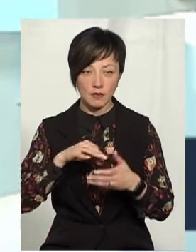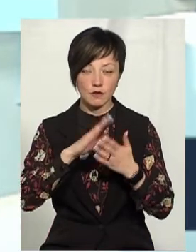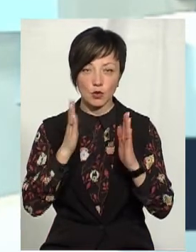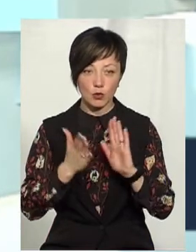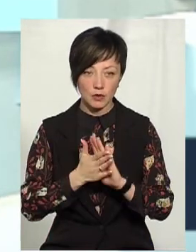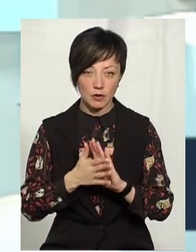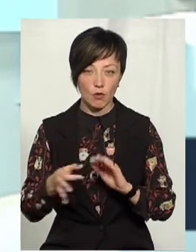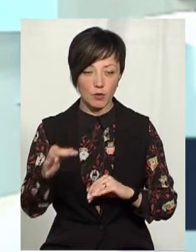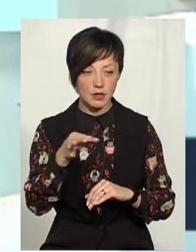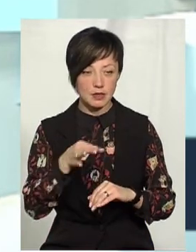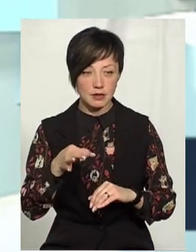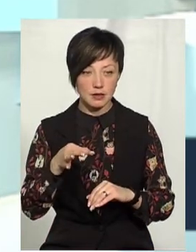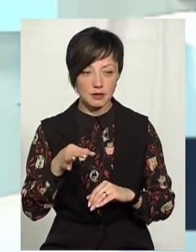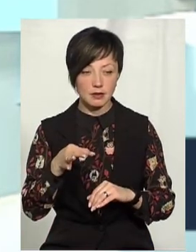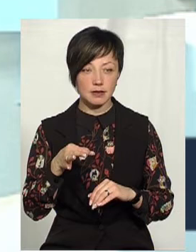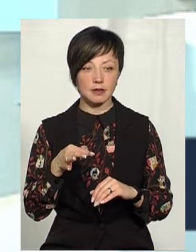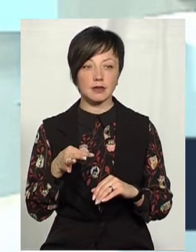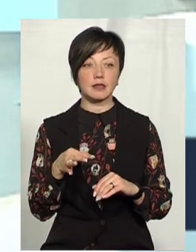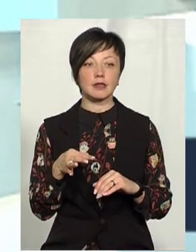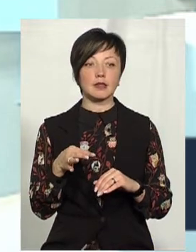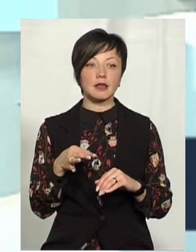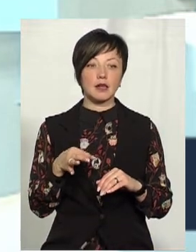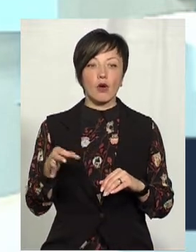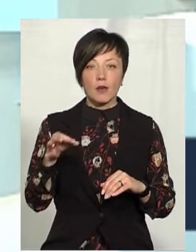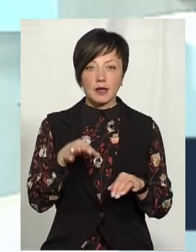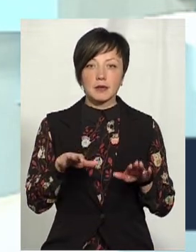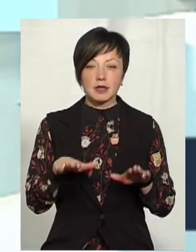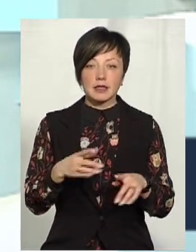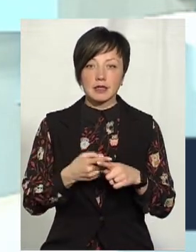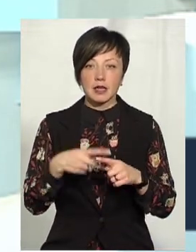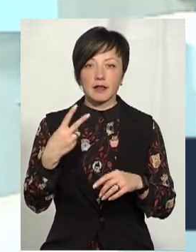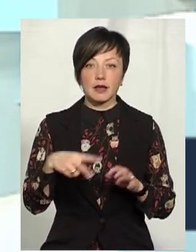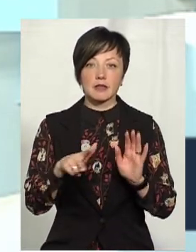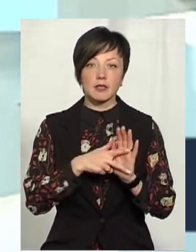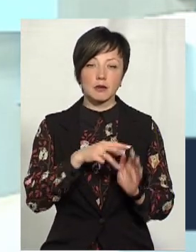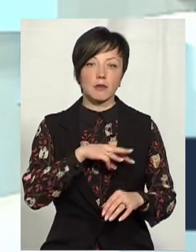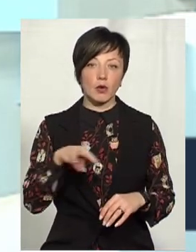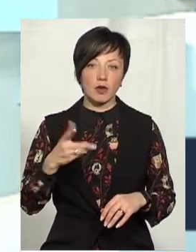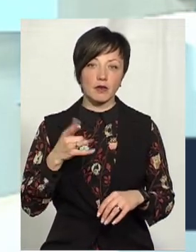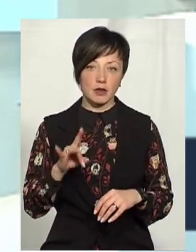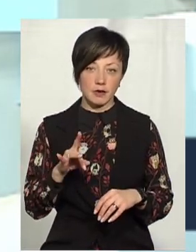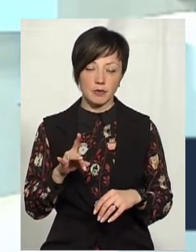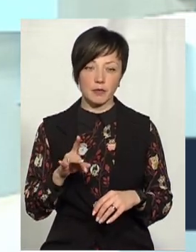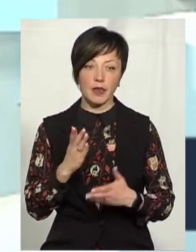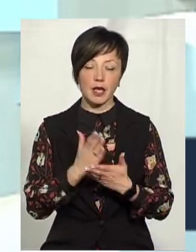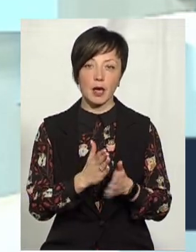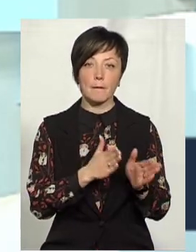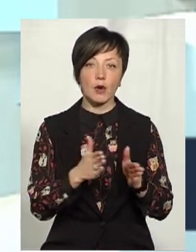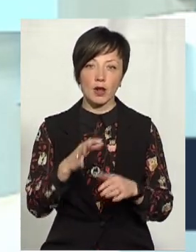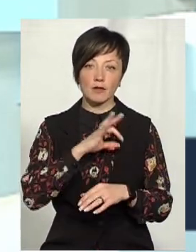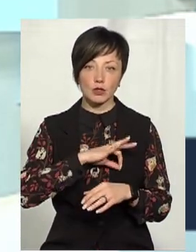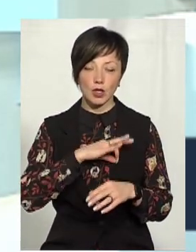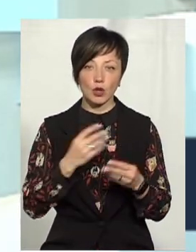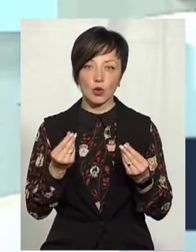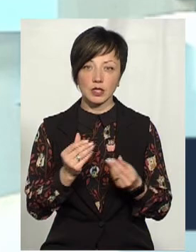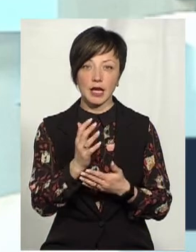цілому Хмельницької області, я маю на увазі обласний бюджет і місцеві бюджети, це майже 28 мільйонів гривень. Просто є порядок використання